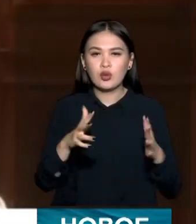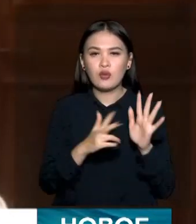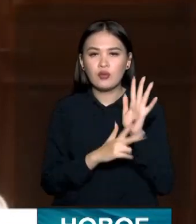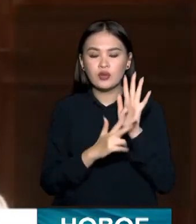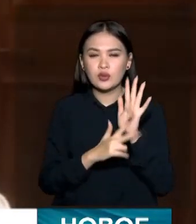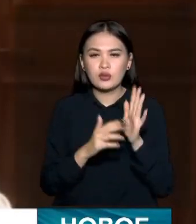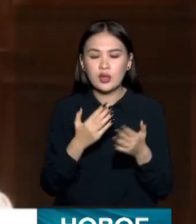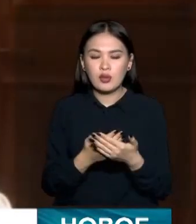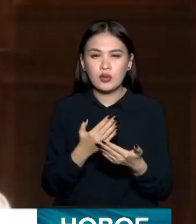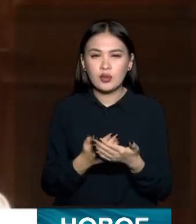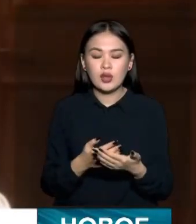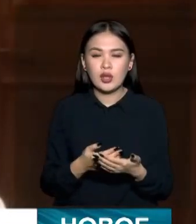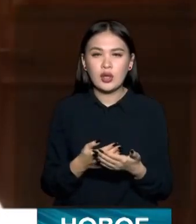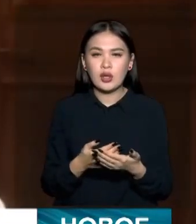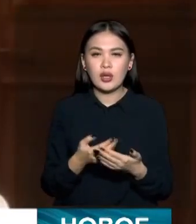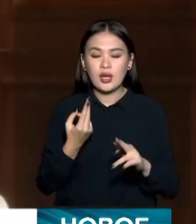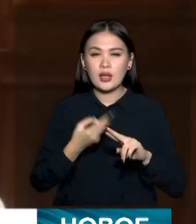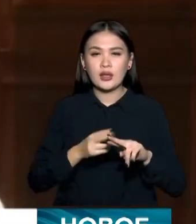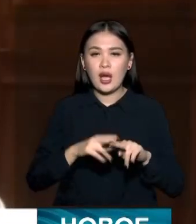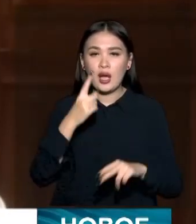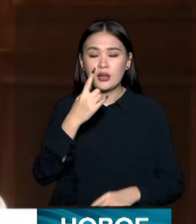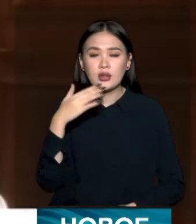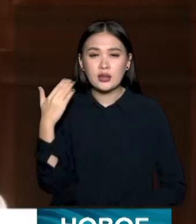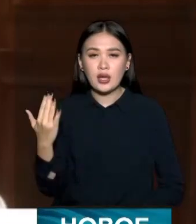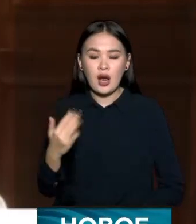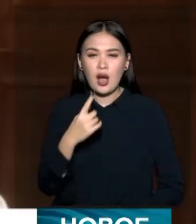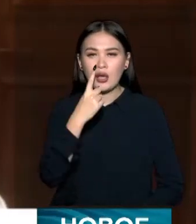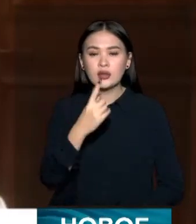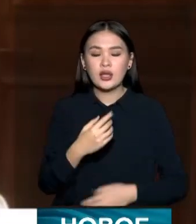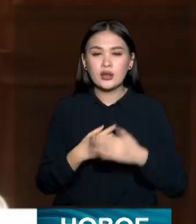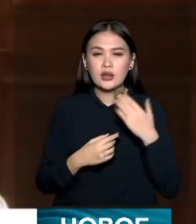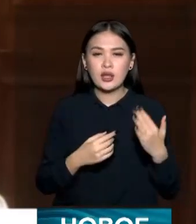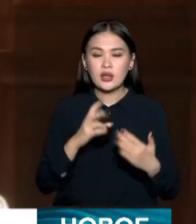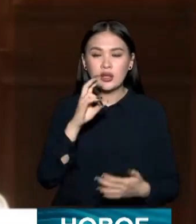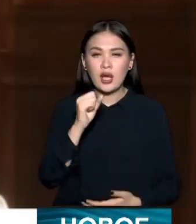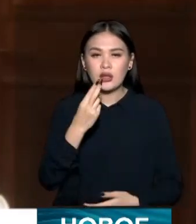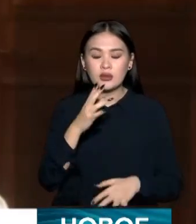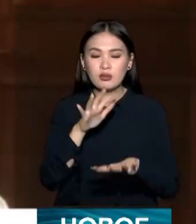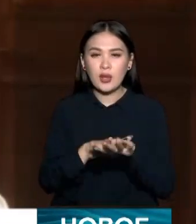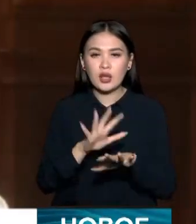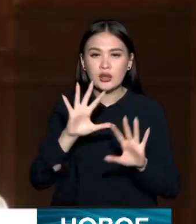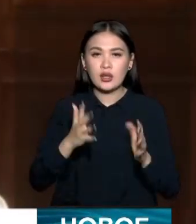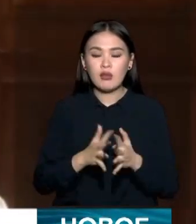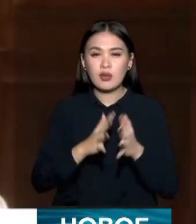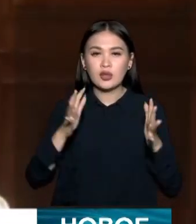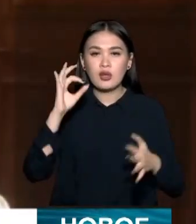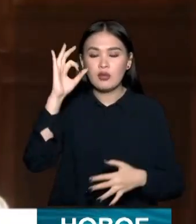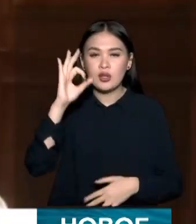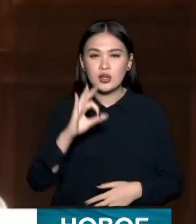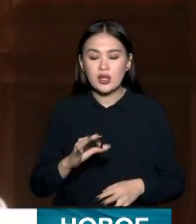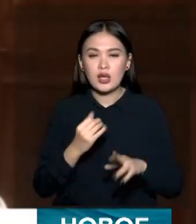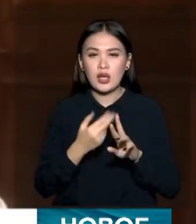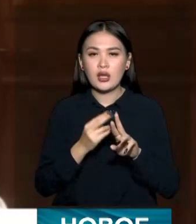Да? То есть это одна сторона дела. Другая сторона дела, если Национальный банк повышает процентную ставку, это